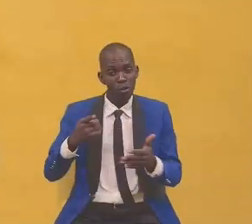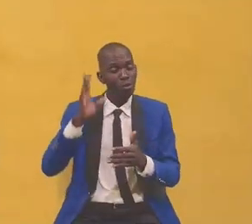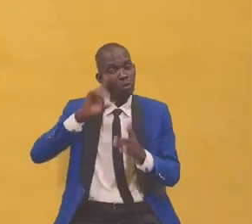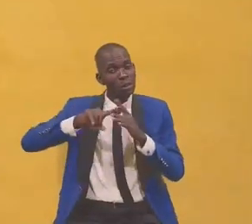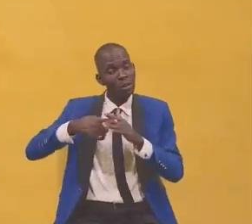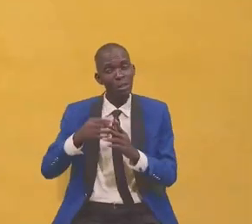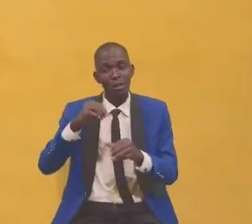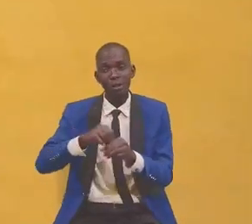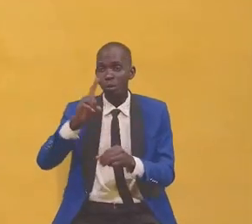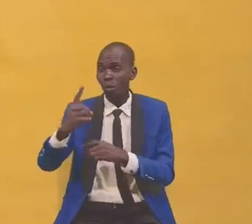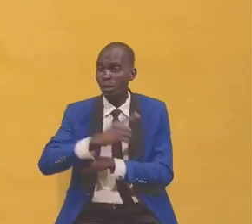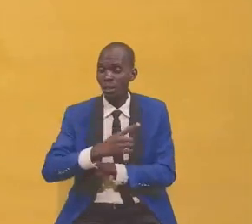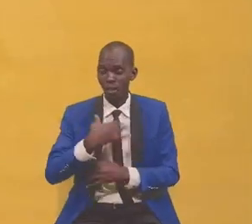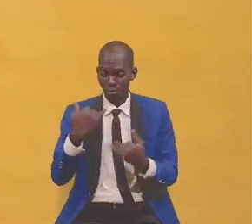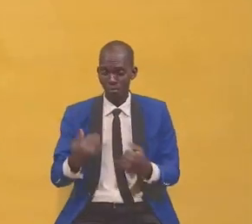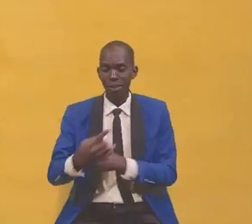aujourd'hui, c'est ton jour.